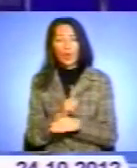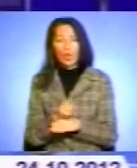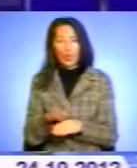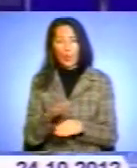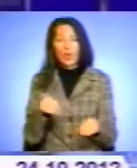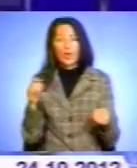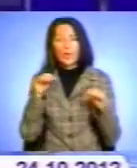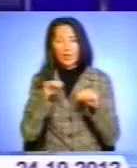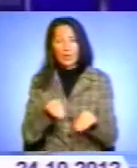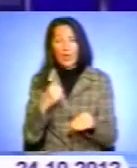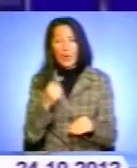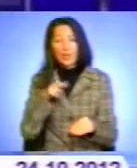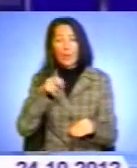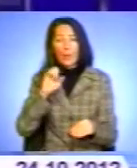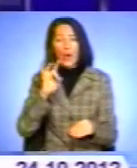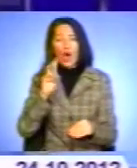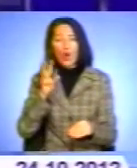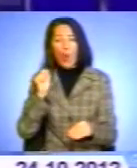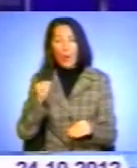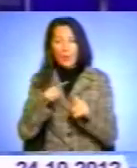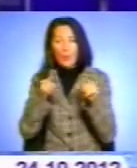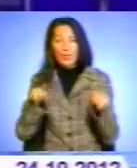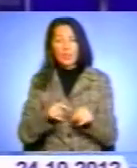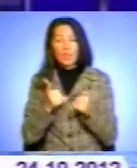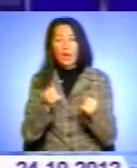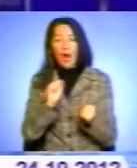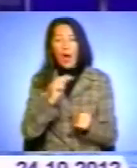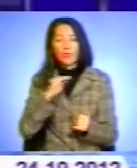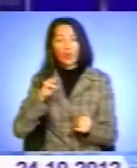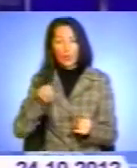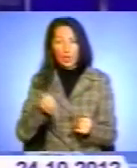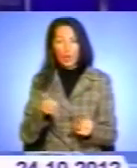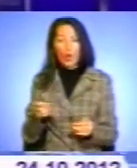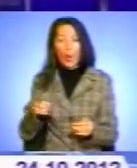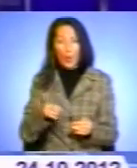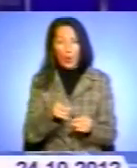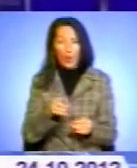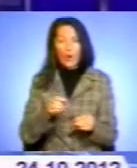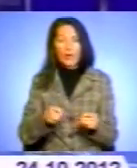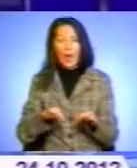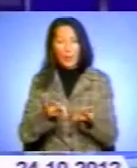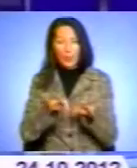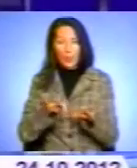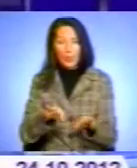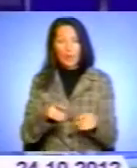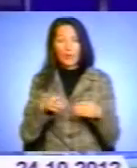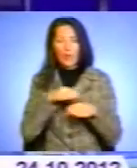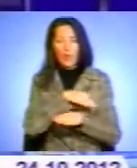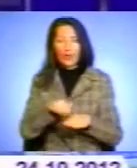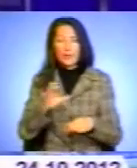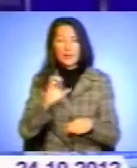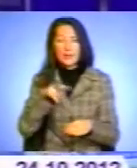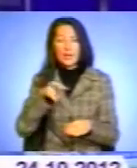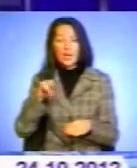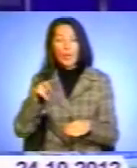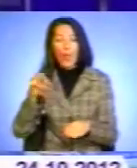встановили перший паркомат – пристрій для автоматичного паркування автомобілів на розі вулиць Сагайдачного і Сліпого. У відкритті взяли участь і наші